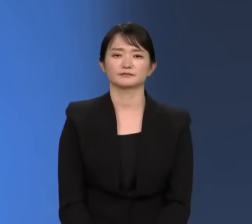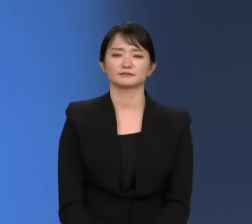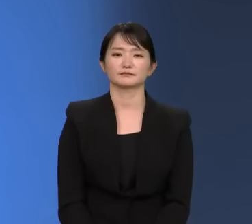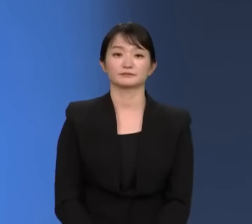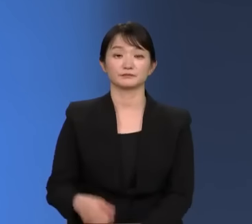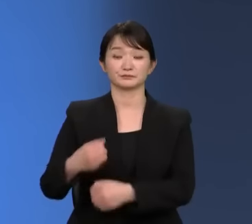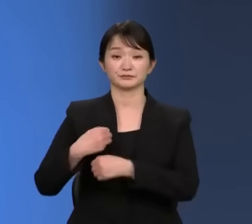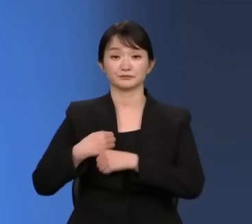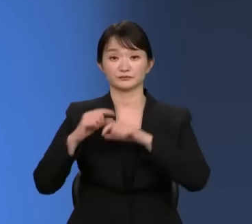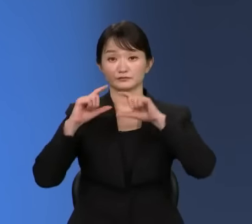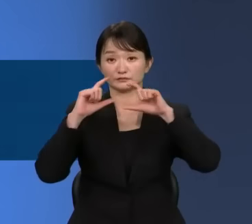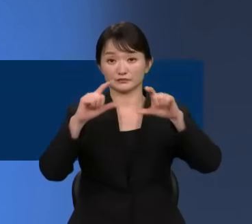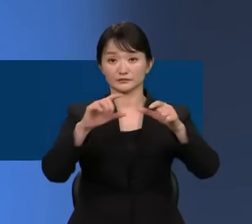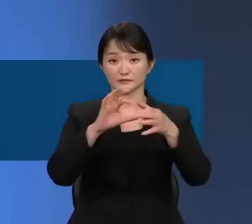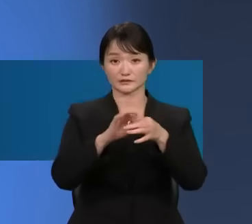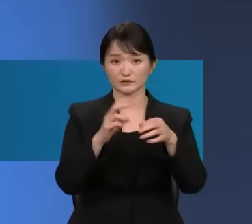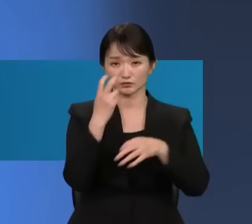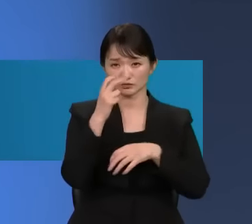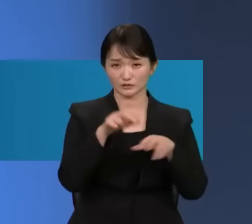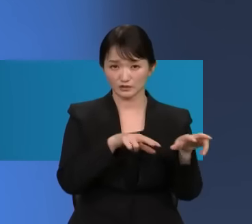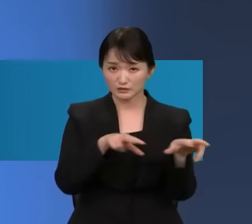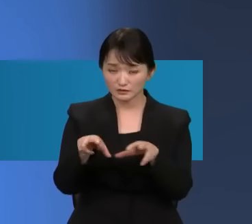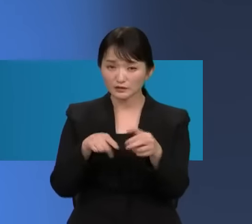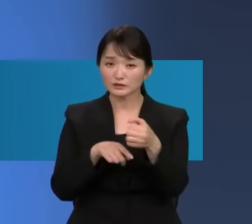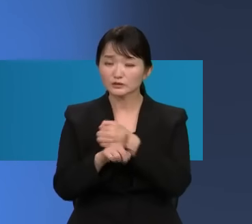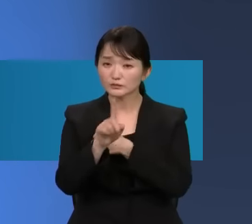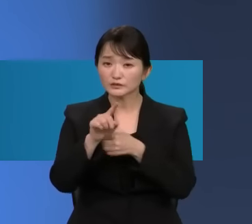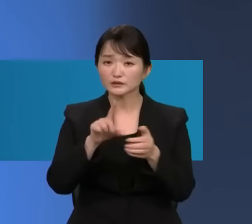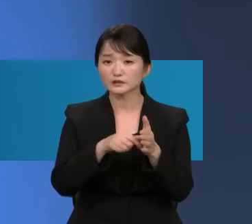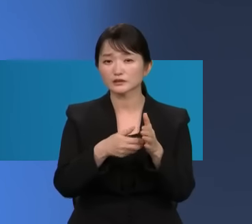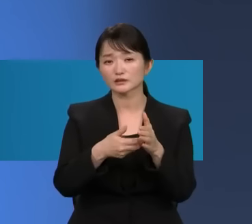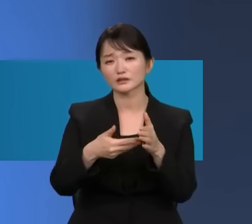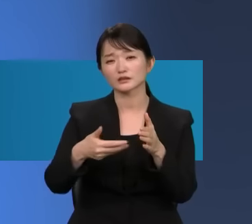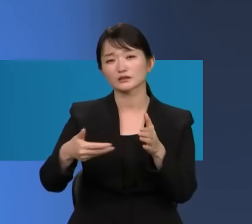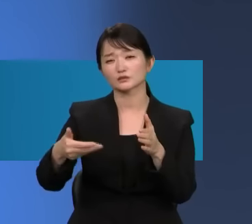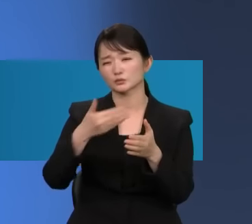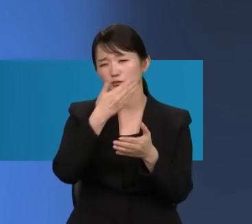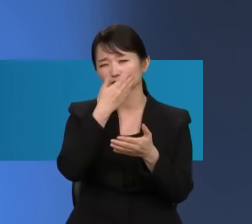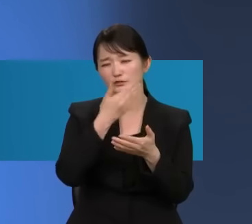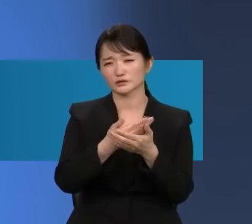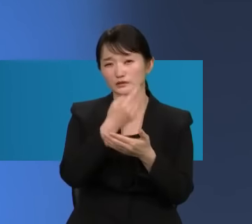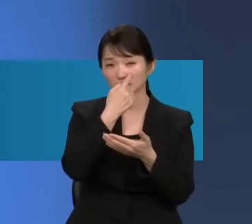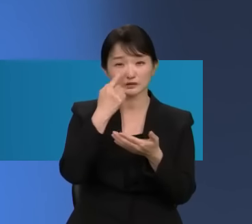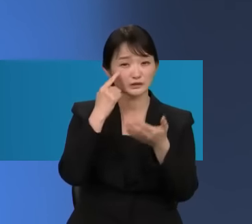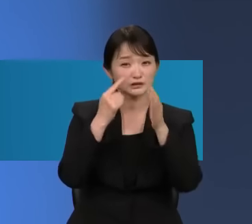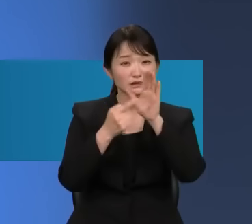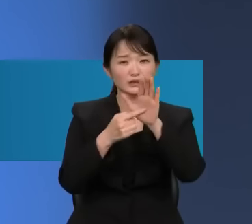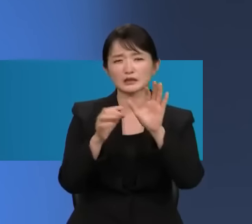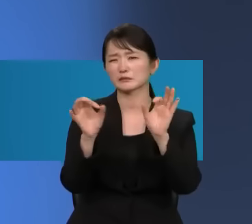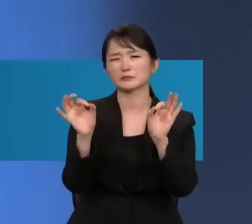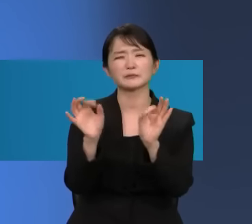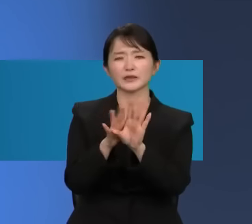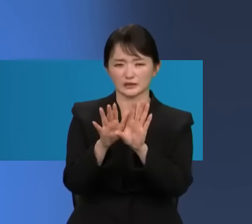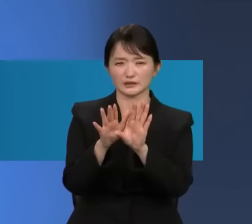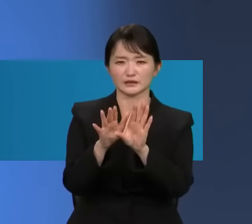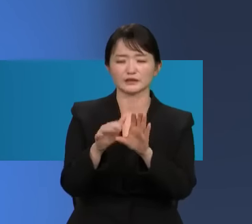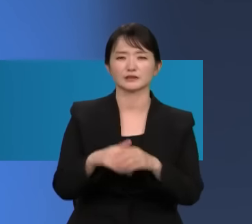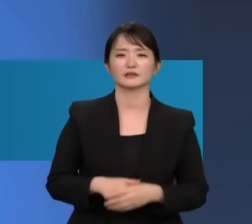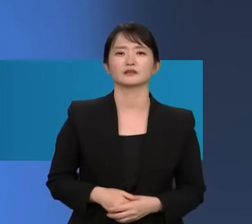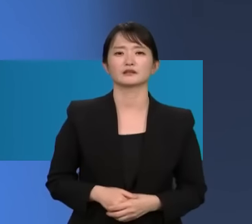네 개엄 사태에 대한 수사가 신속하게 이루어져야 하는 이유는 시간이 지날수록 중요한 증거나 단서가 사라질 수 있기